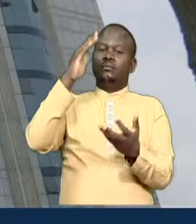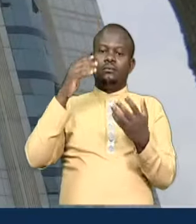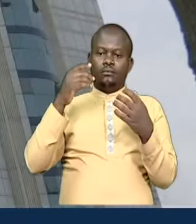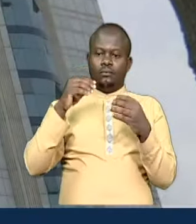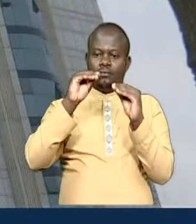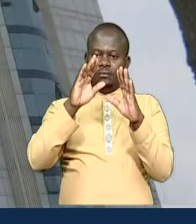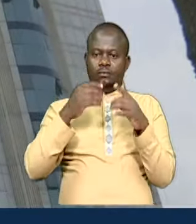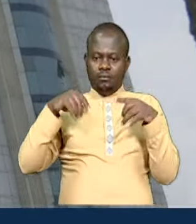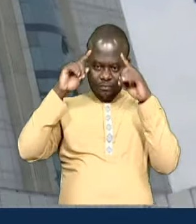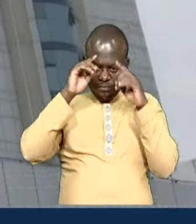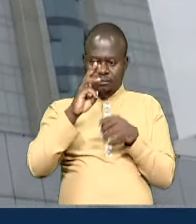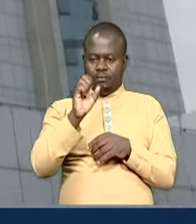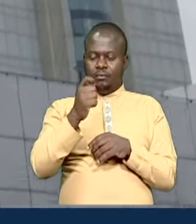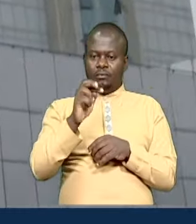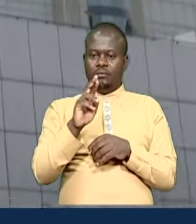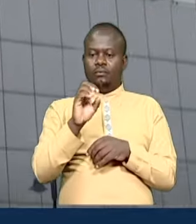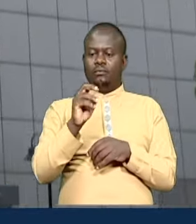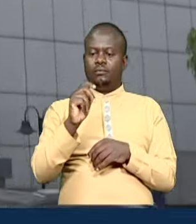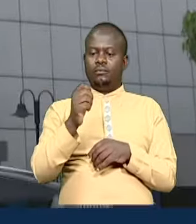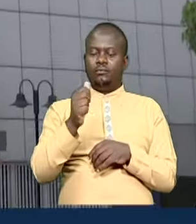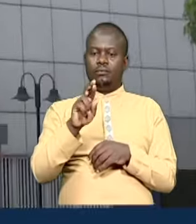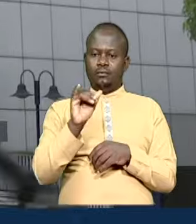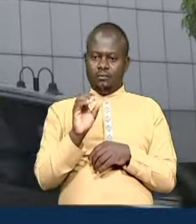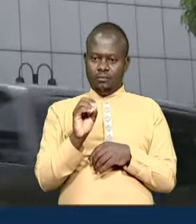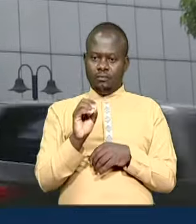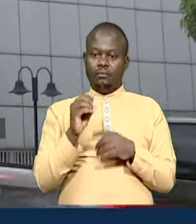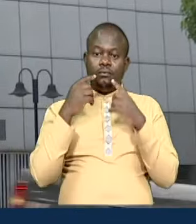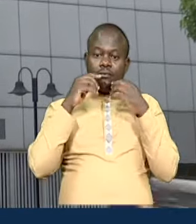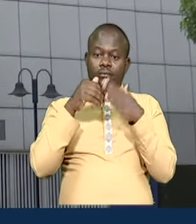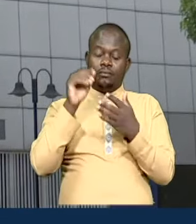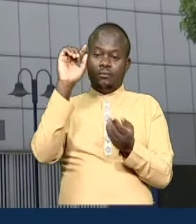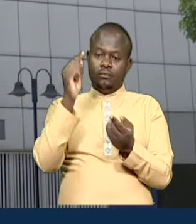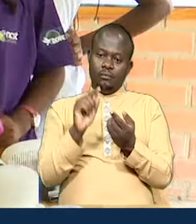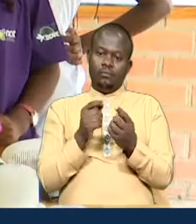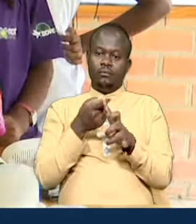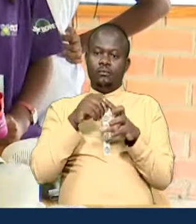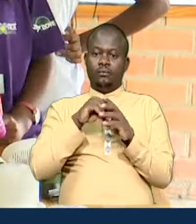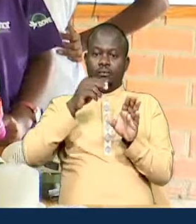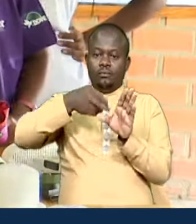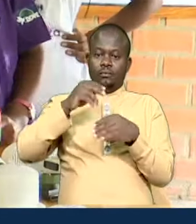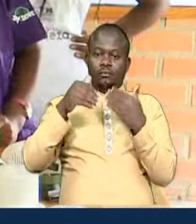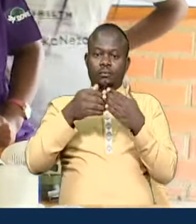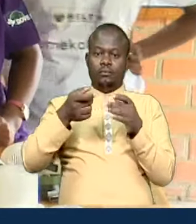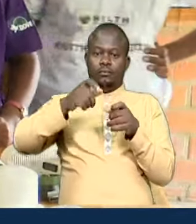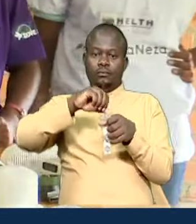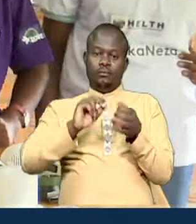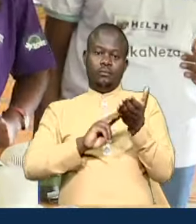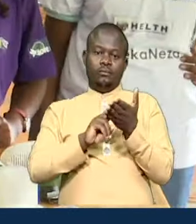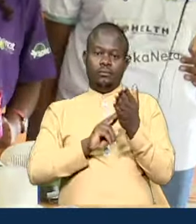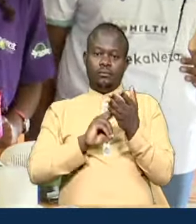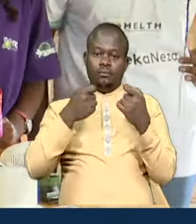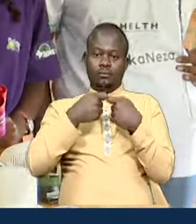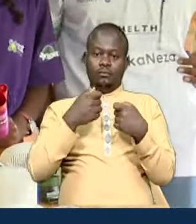Western Ontario muri Canada, Professor Kalisa Egide, avuga ko kugabanya ibinyabiziga bikoresha ibikomoka kuri peteroli hongerwa ibikoresha